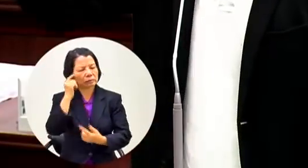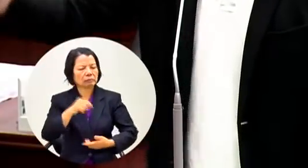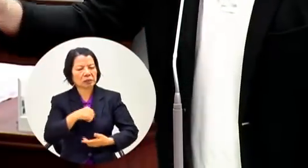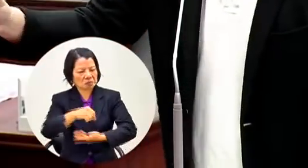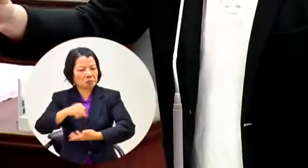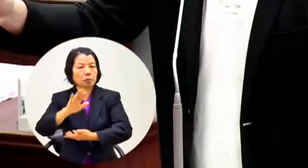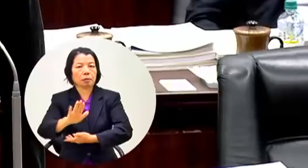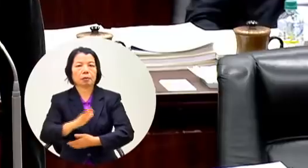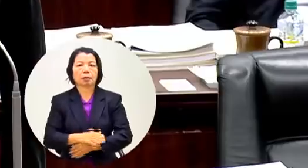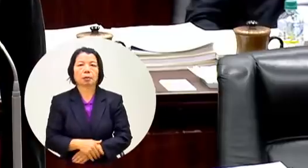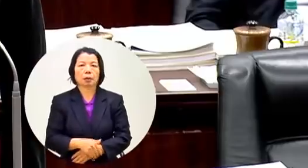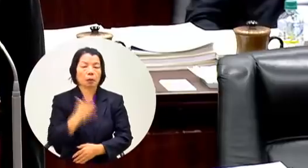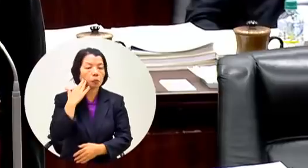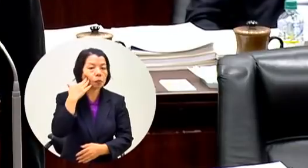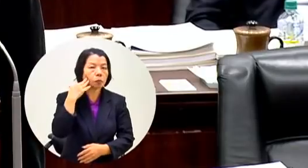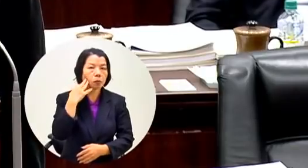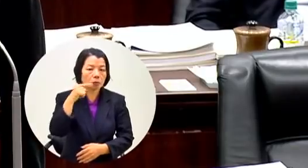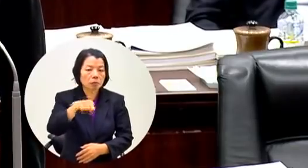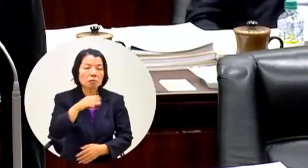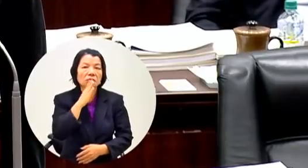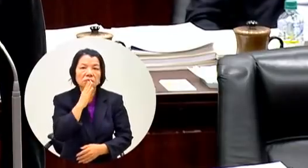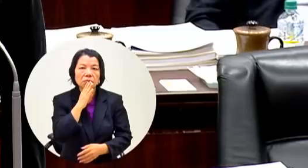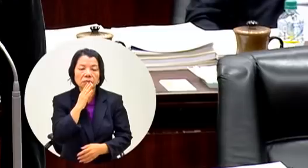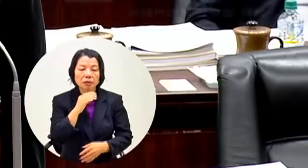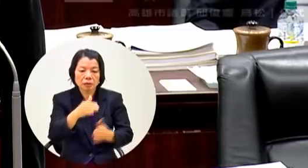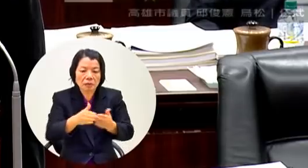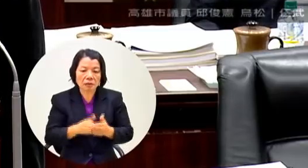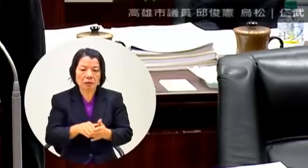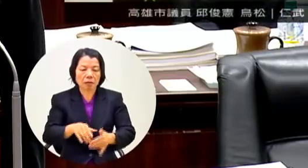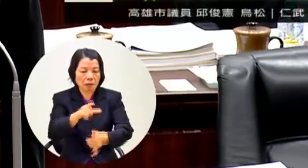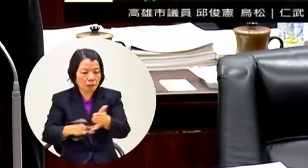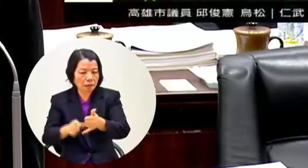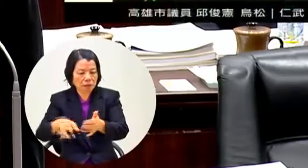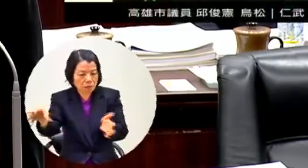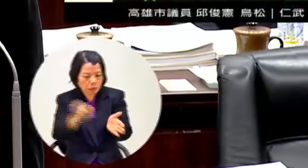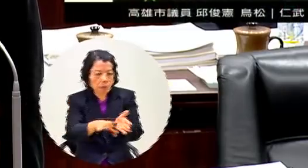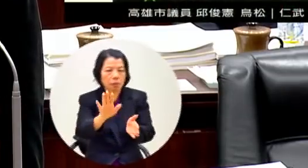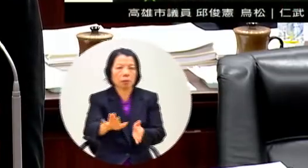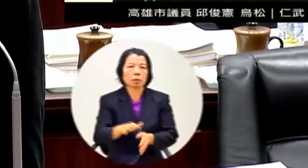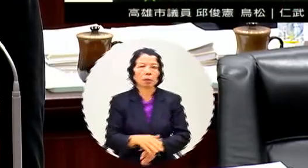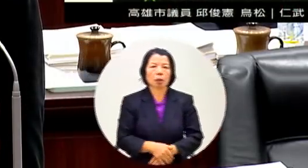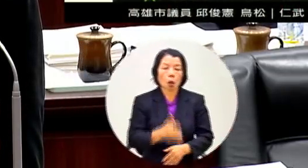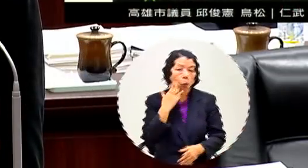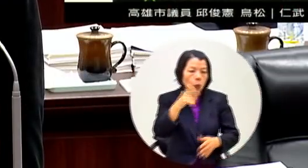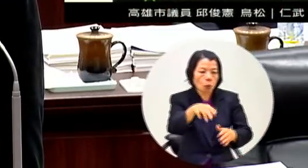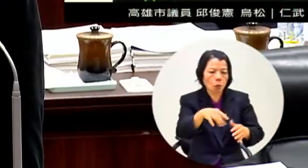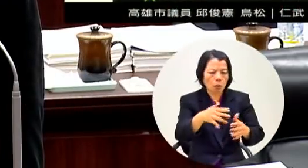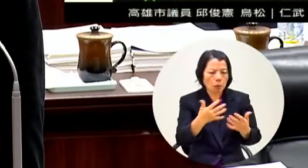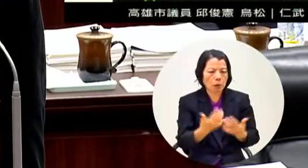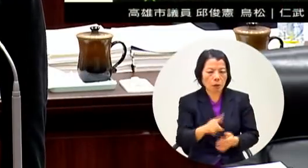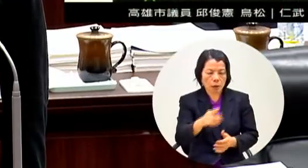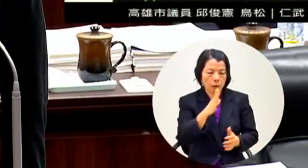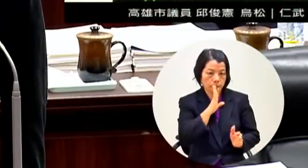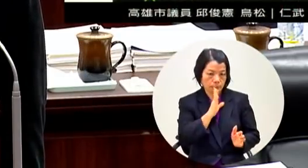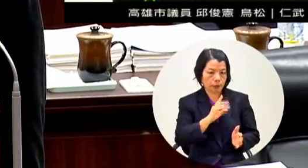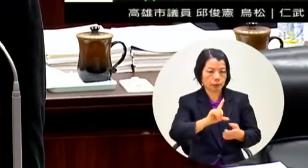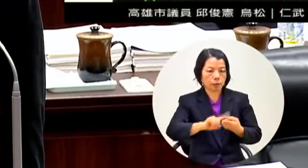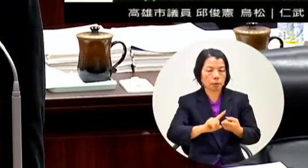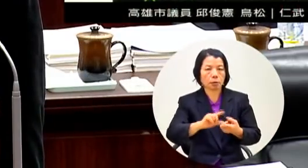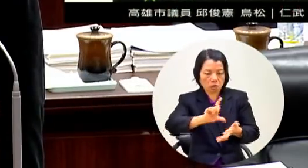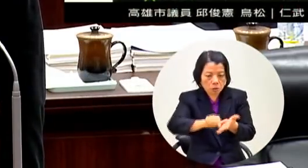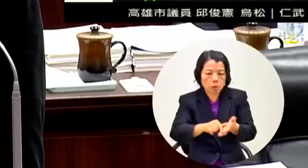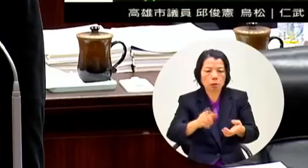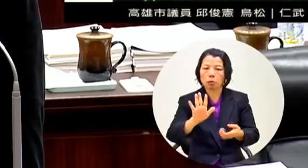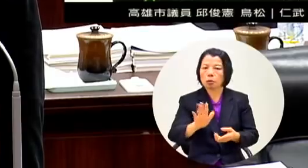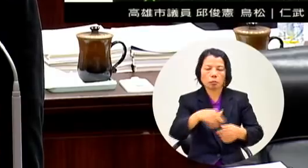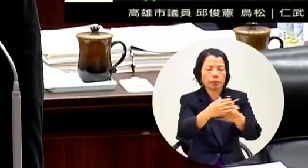你的方案之一，有机会的话把它讲清楚，为什么要这样子画？这样画，我觉得会经过哪些东西？